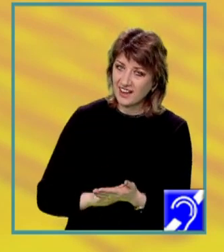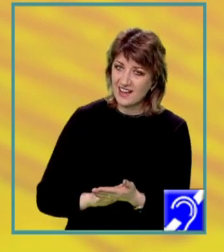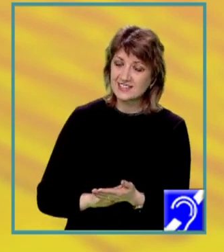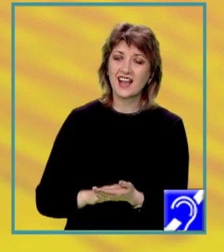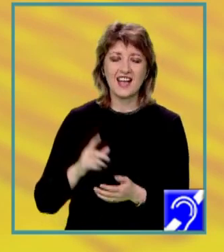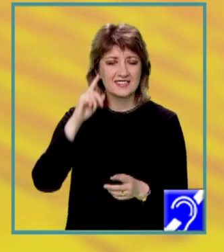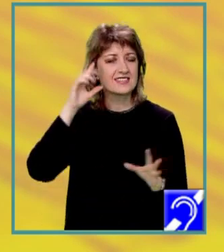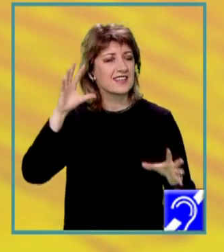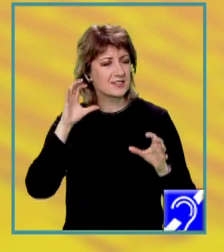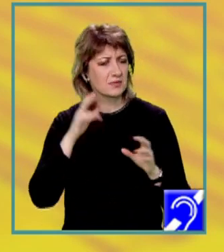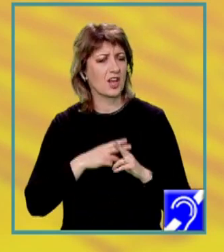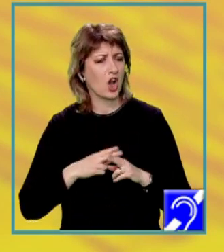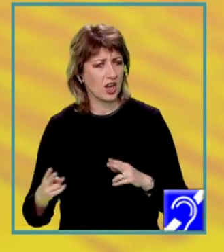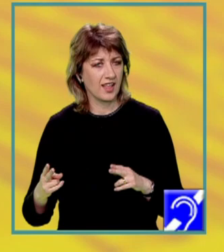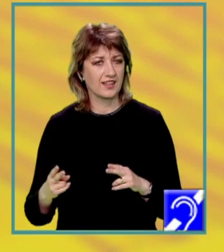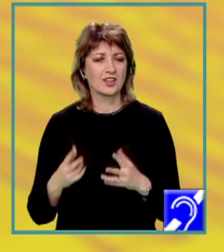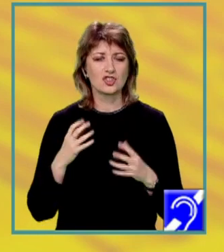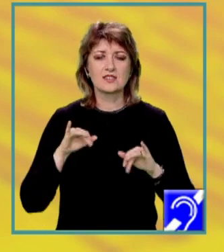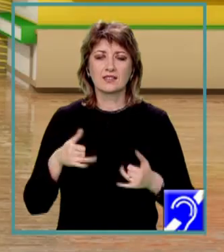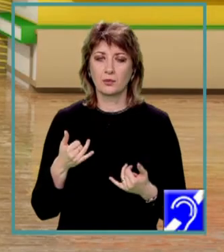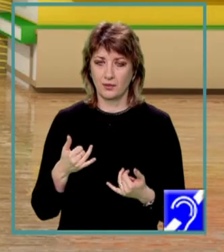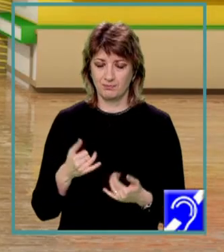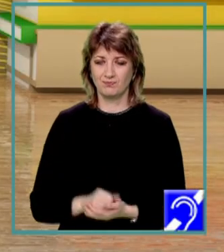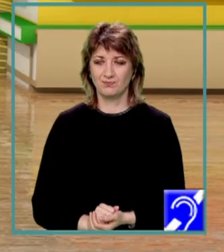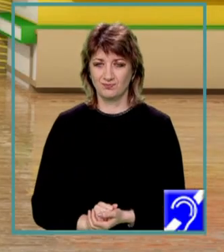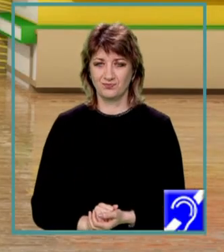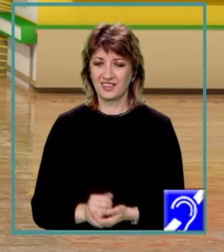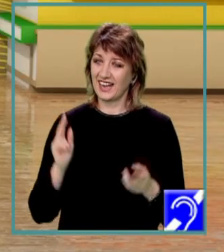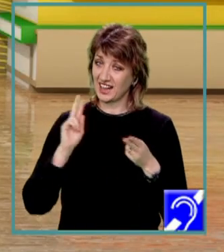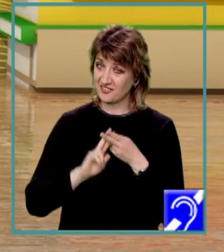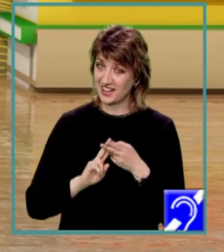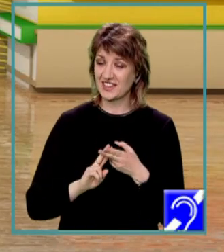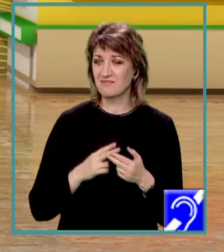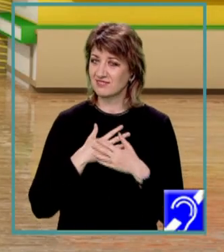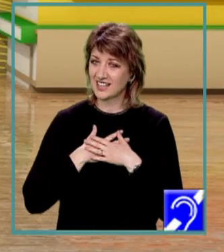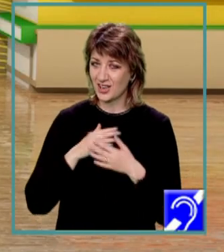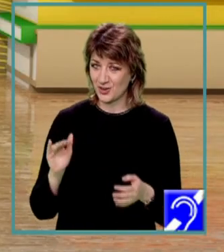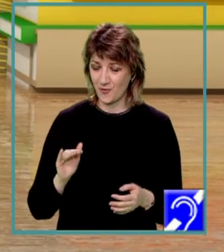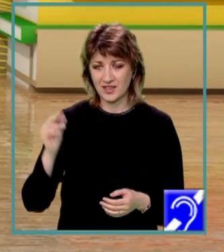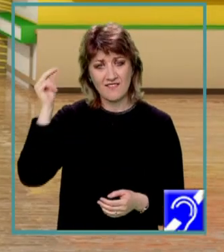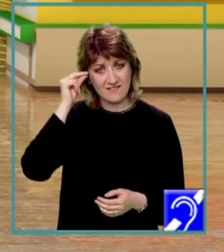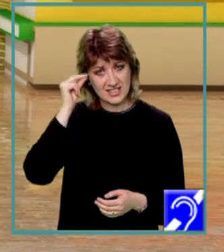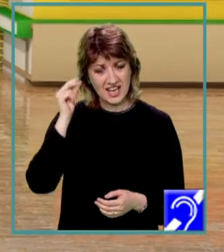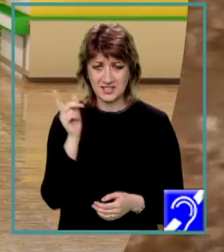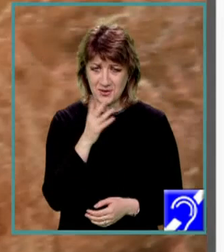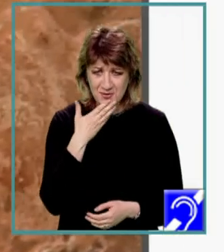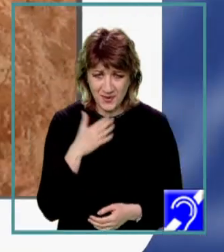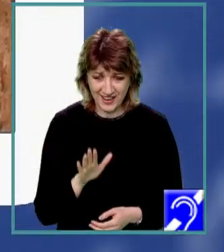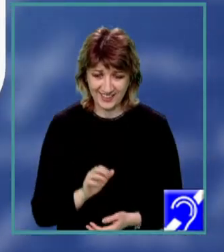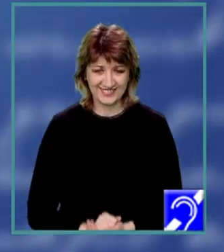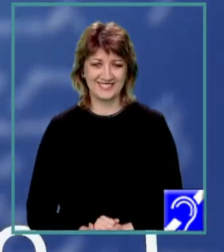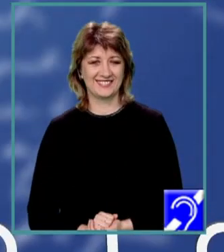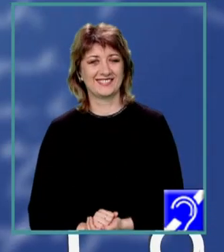rețineți corect ce se întâmplă aici La revedere dragi copii învățați ca nu doare